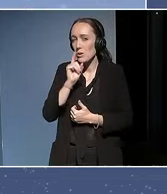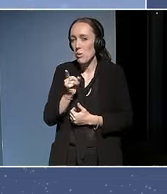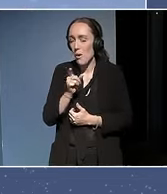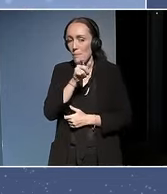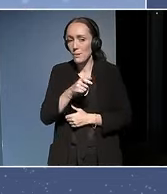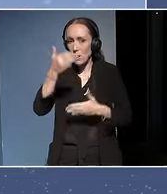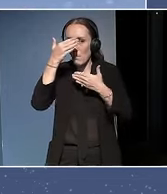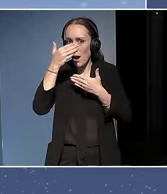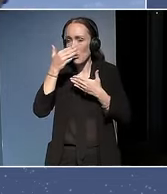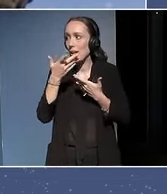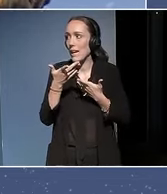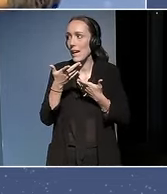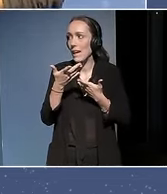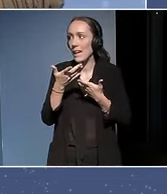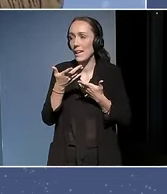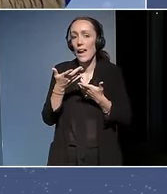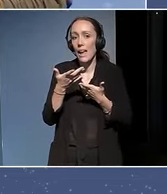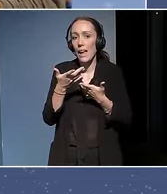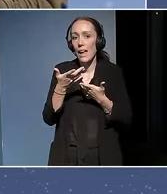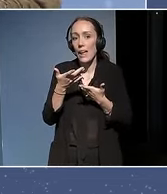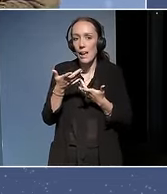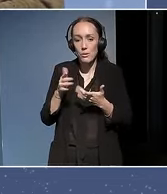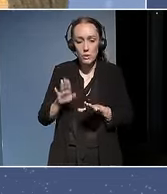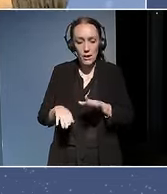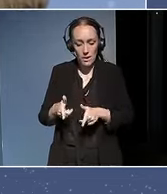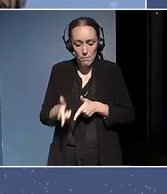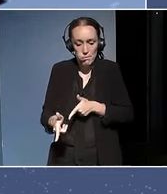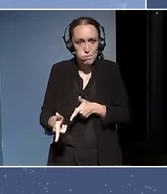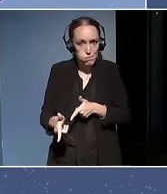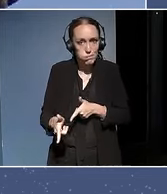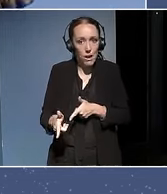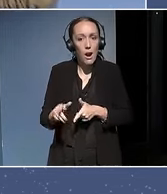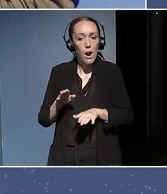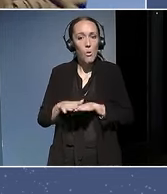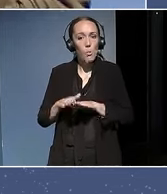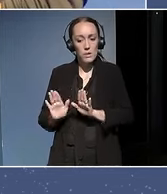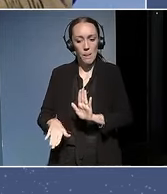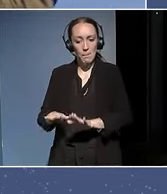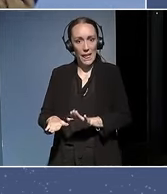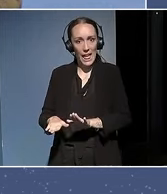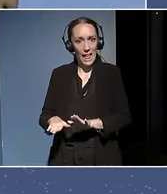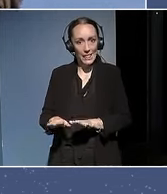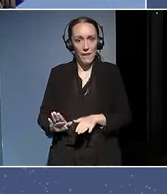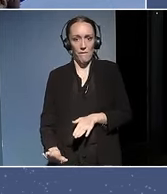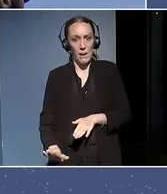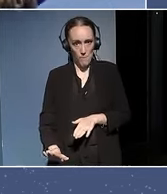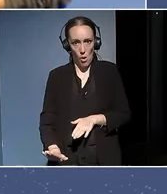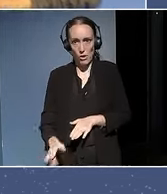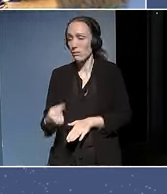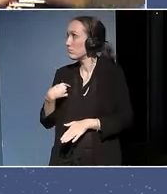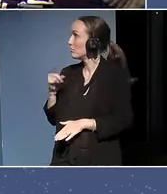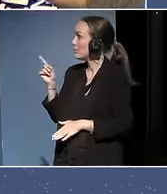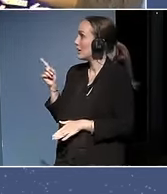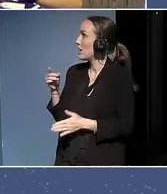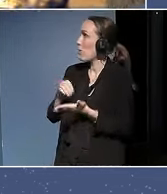con i martelli pneumatici tenevano ferma la punta con il l'alluce del primo dito ok Questo sono io che sto setacciando il detrito Però